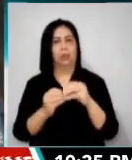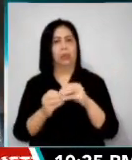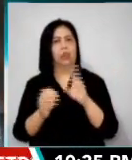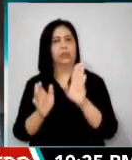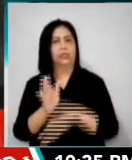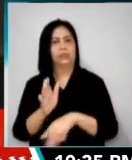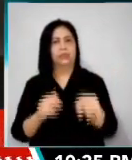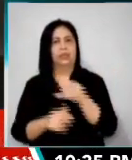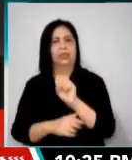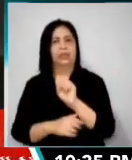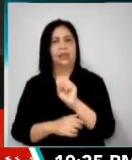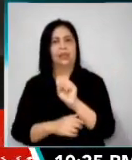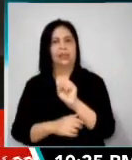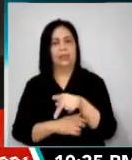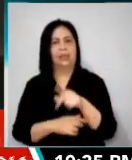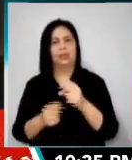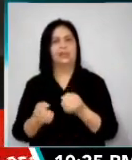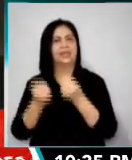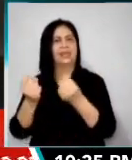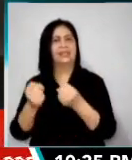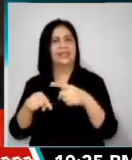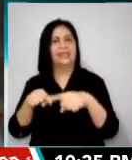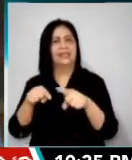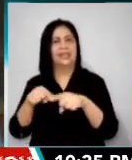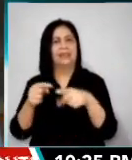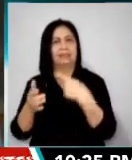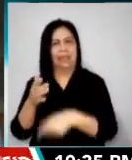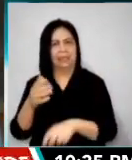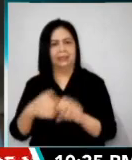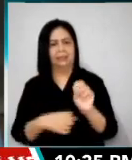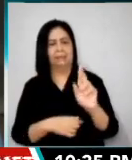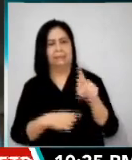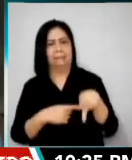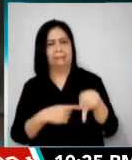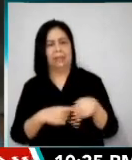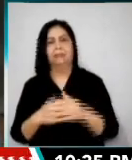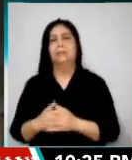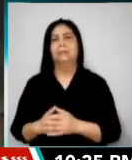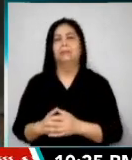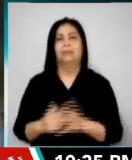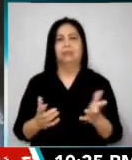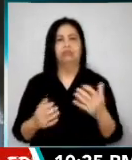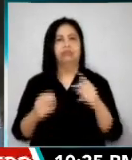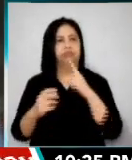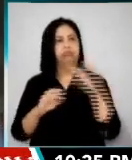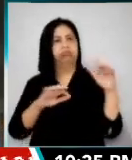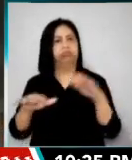Siguro, kasadami na po ng mga baboy po ngayon na dumadagsap. Parang